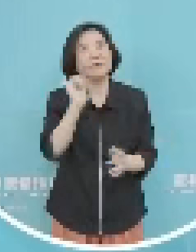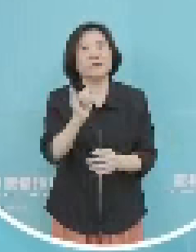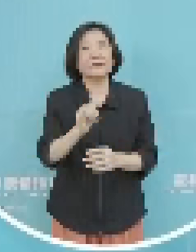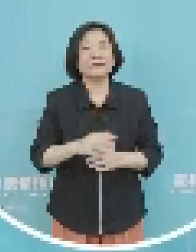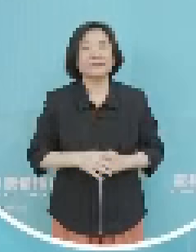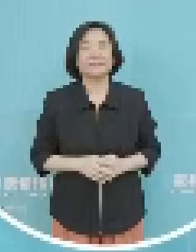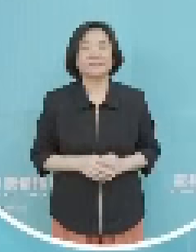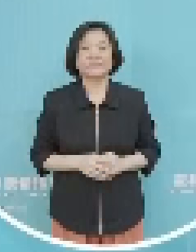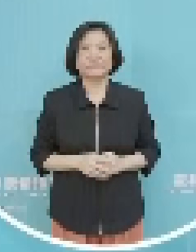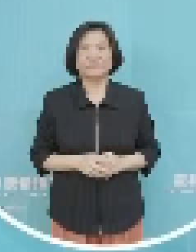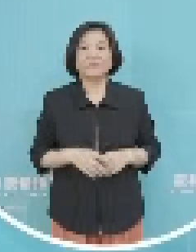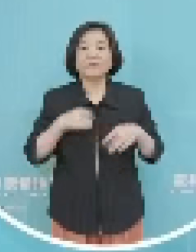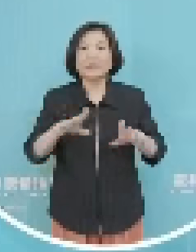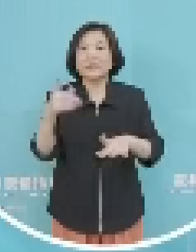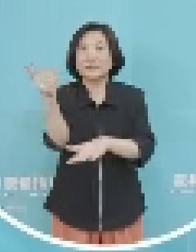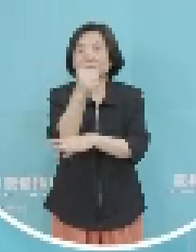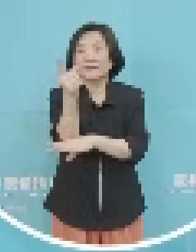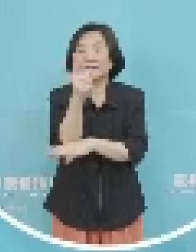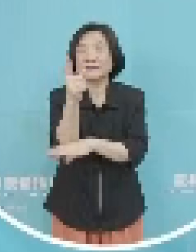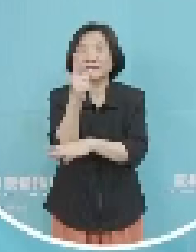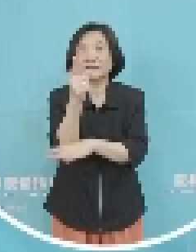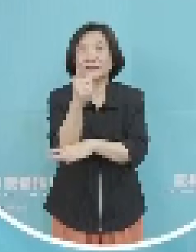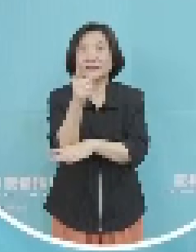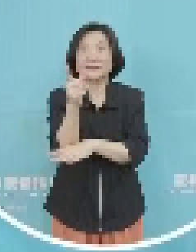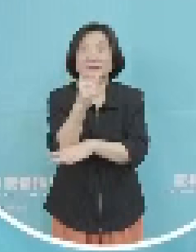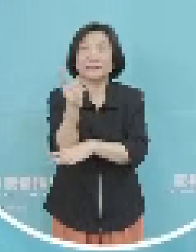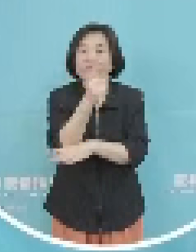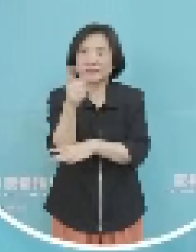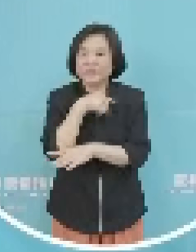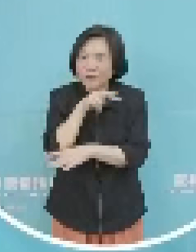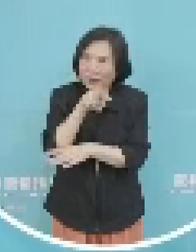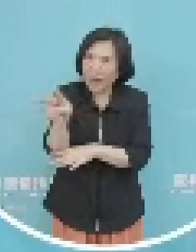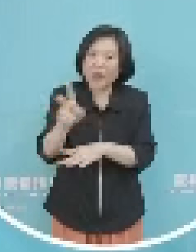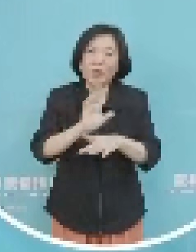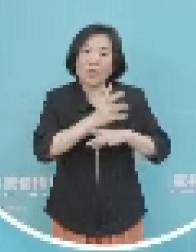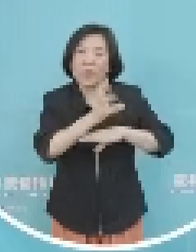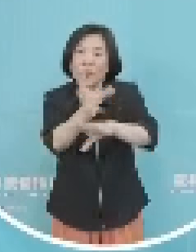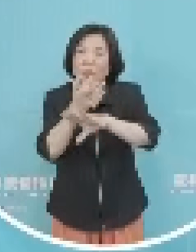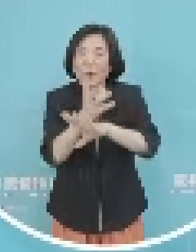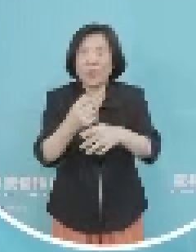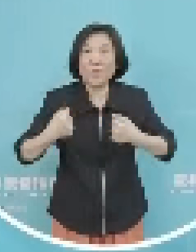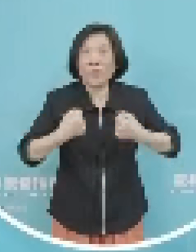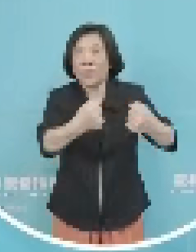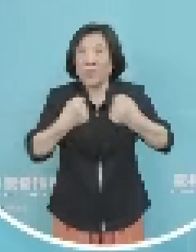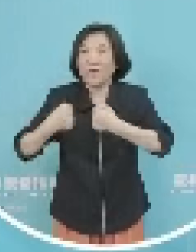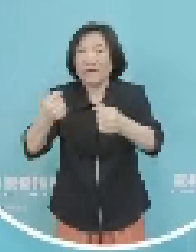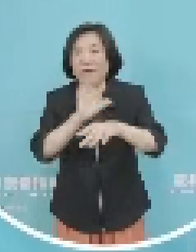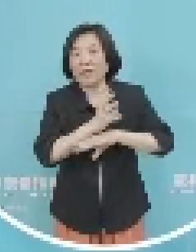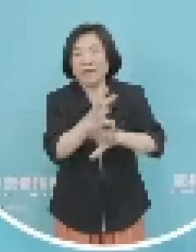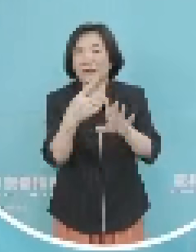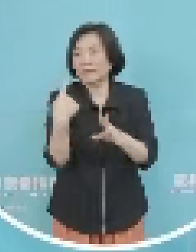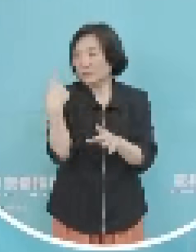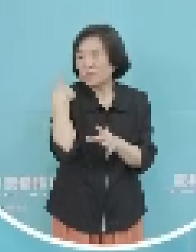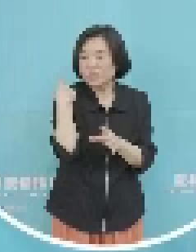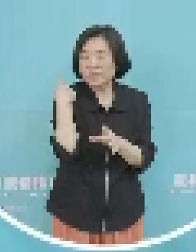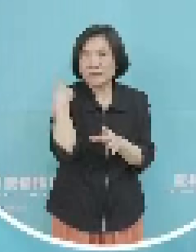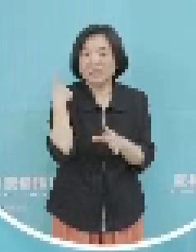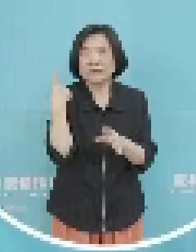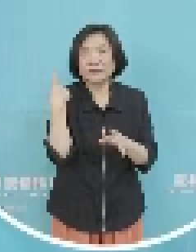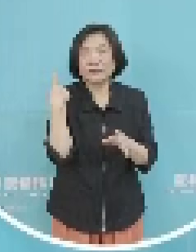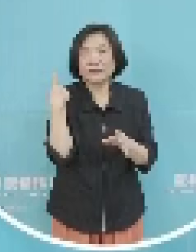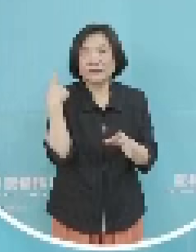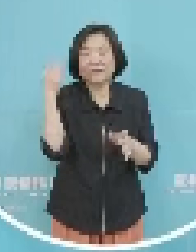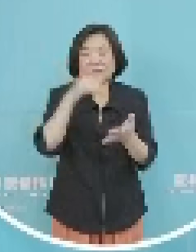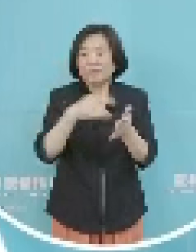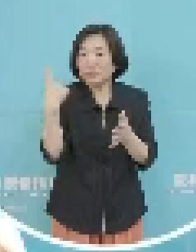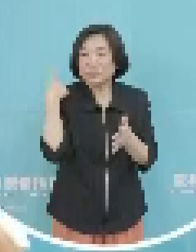这个消防局哈每天救护车的这种状况，到昨天你知道哈就没有再出现